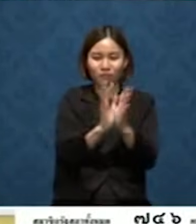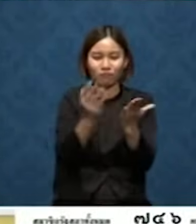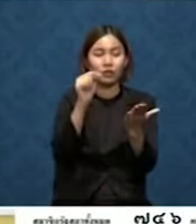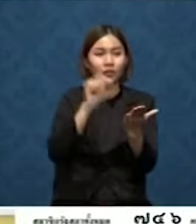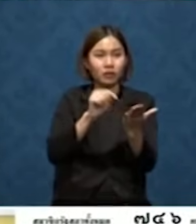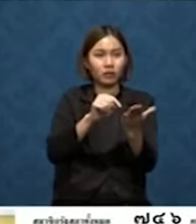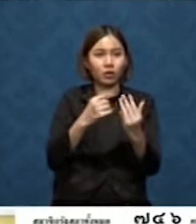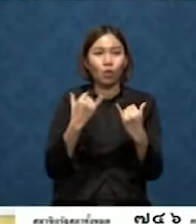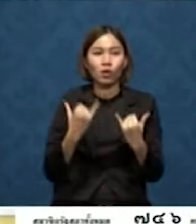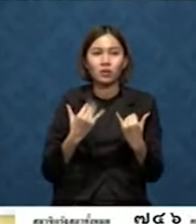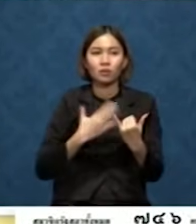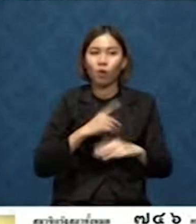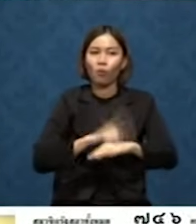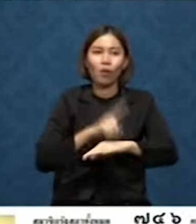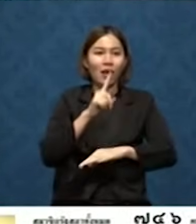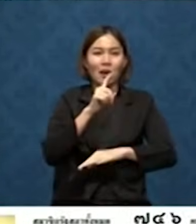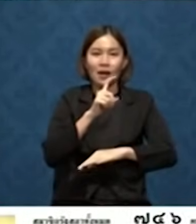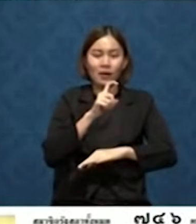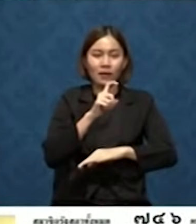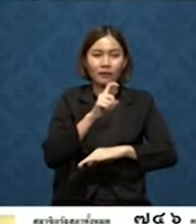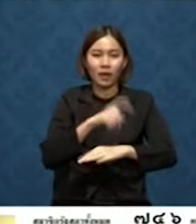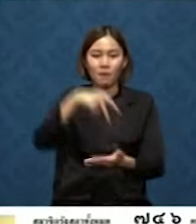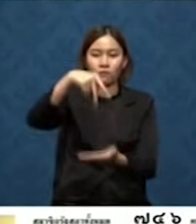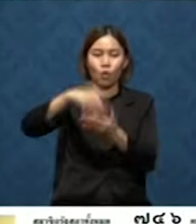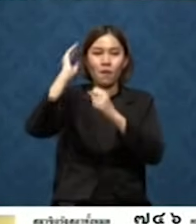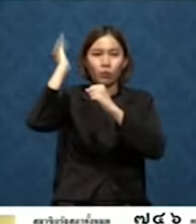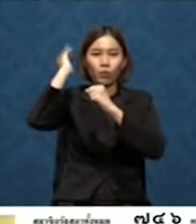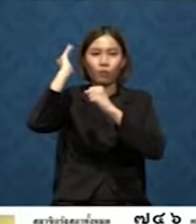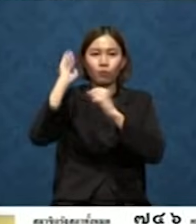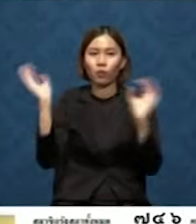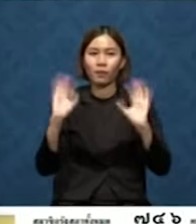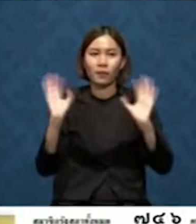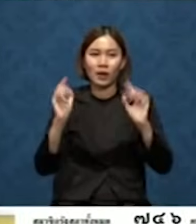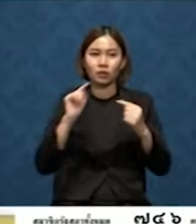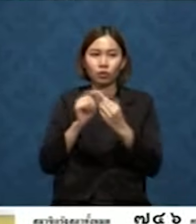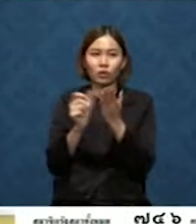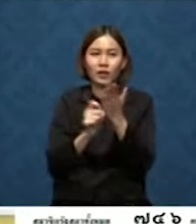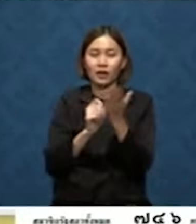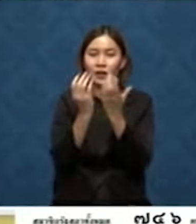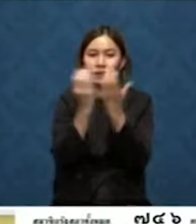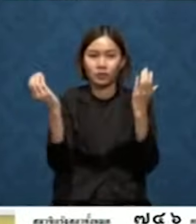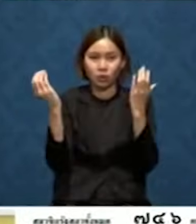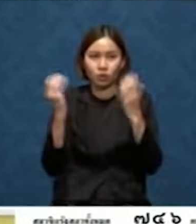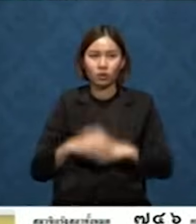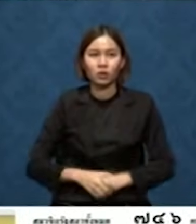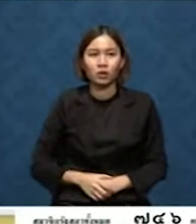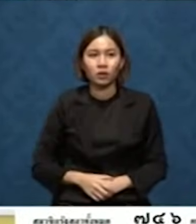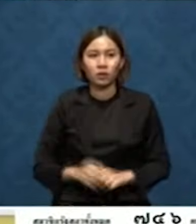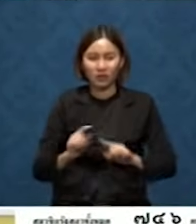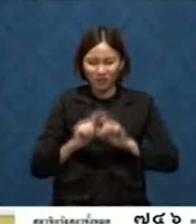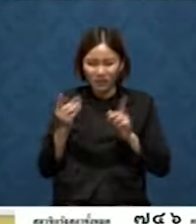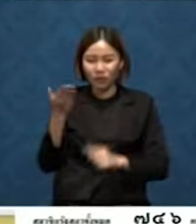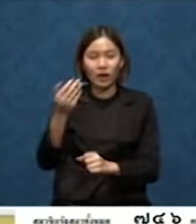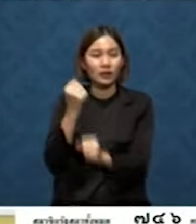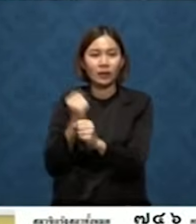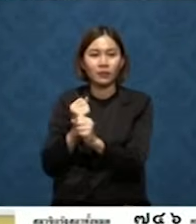วันนี้ผมไม่ต้องเสียเวลาแห่งสภาแห่งนี้ลุกขึ้นมาหรือเปล่าตั้งแต่แก้ไขรัฐธรรมนูญเลยแต่ในเมื่อท่านไม่